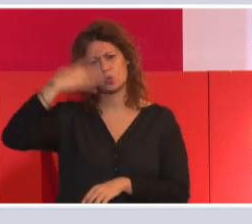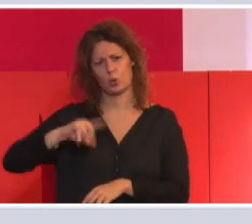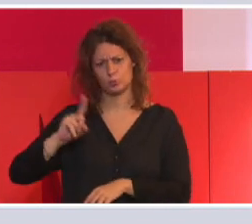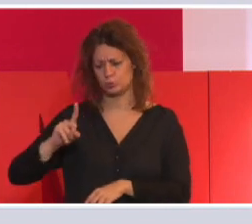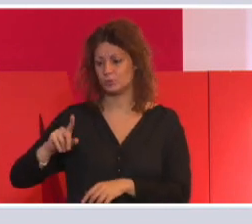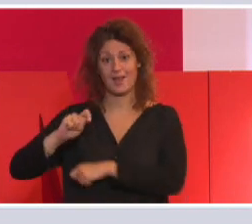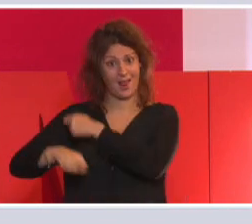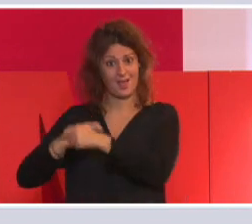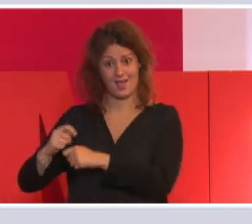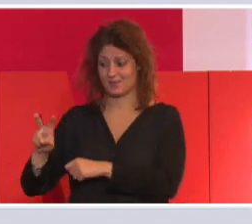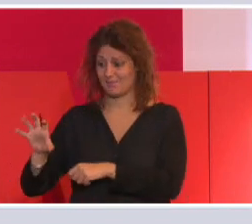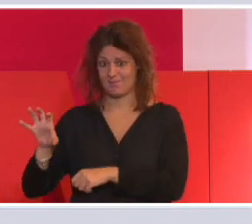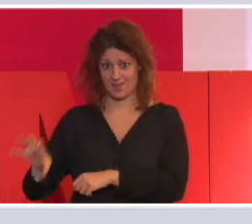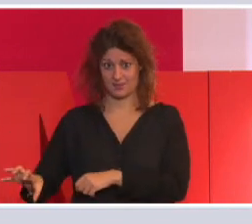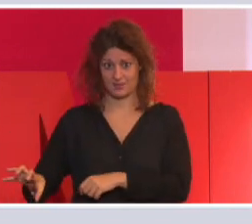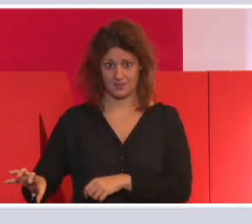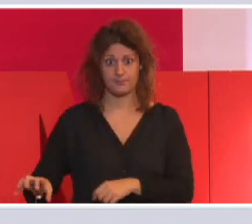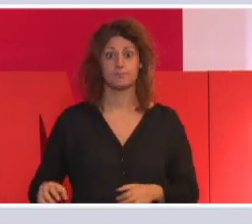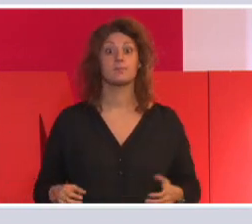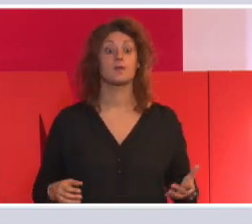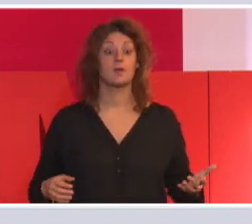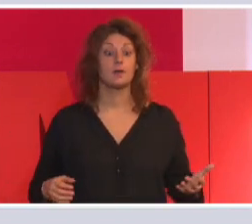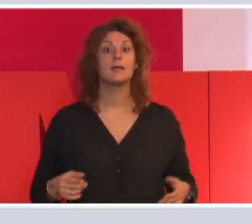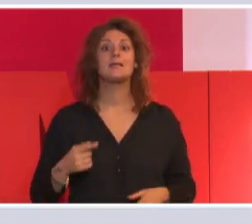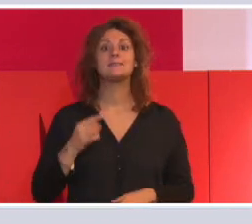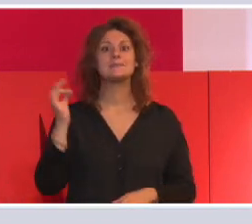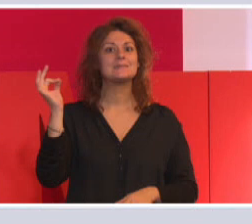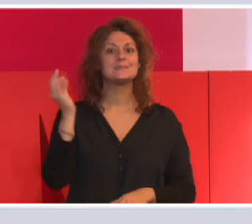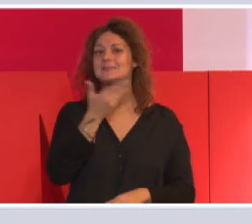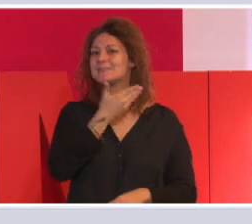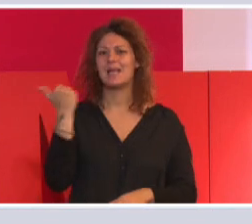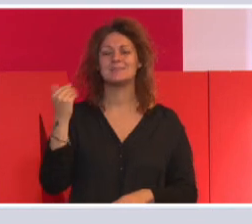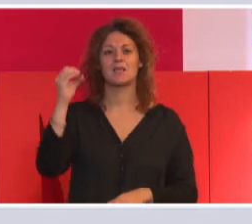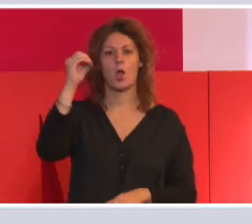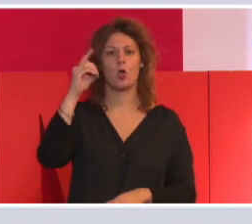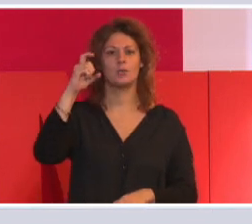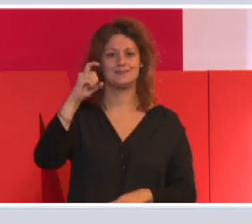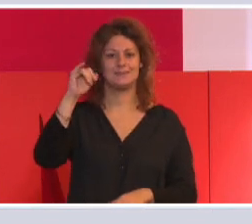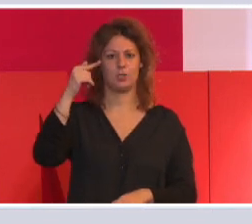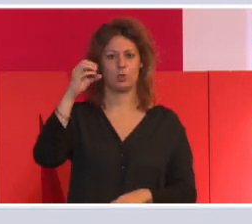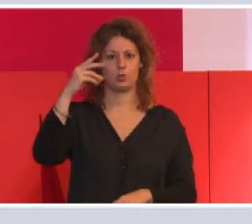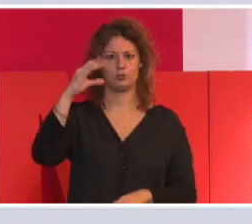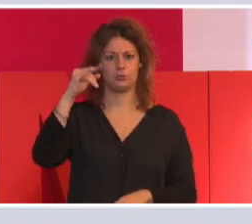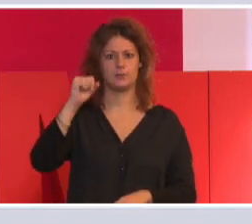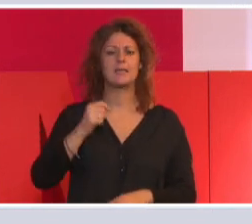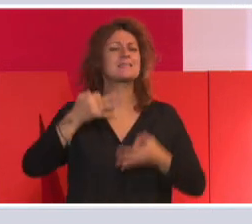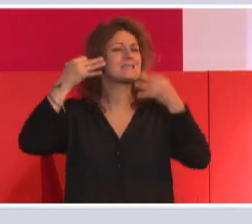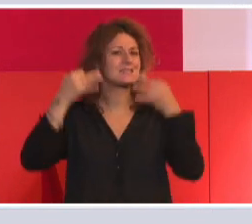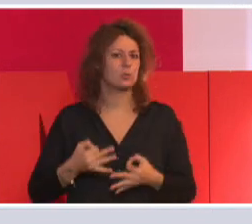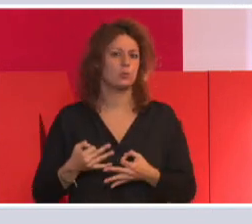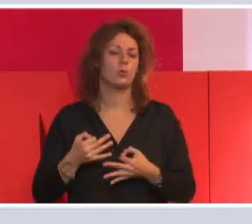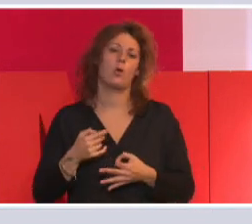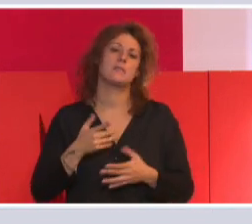sito cina più probabilmente scenderemo di far perire 20 sconosciuti quindi avremo una risposta più altruistica piuttosto che